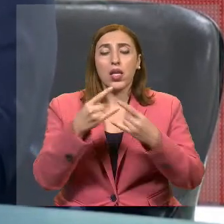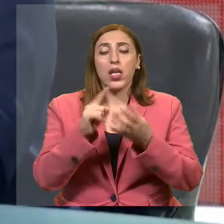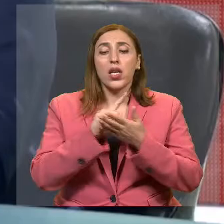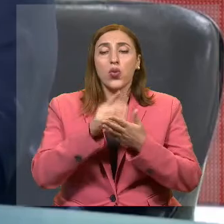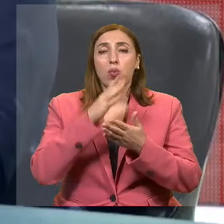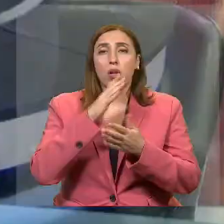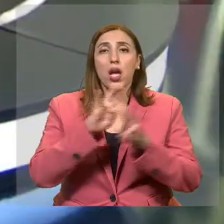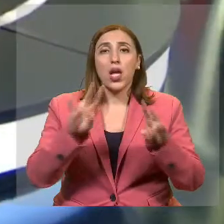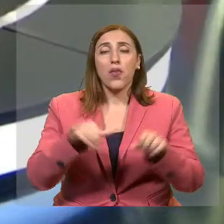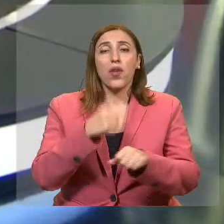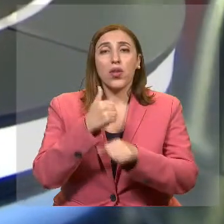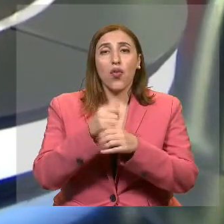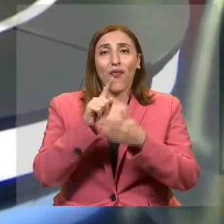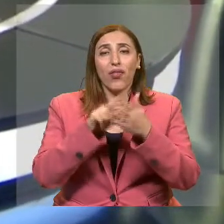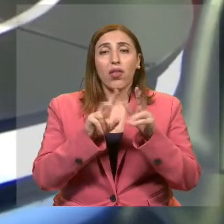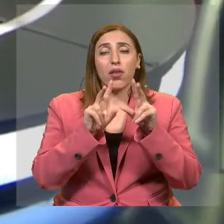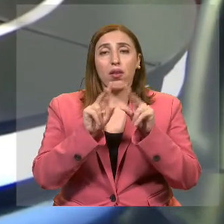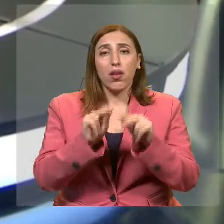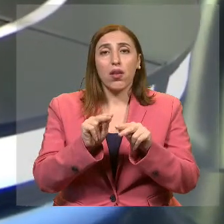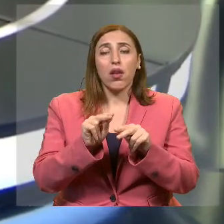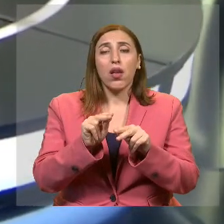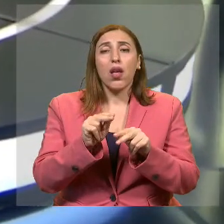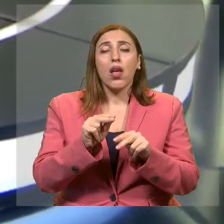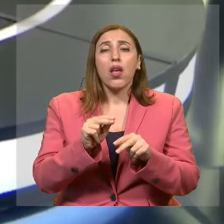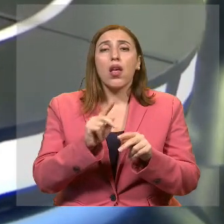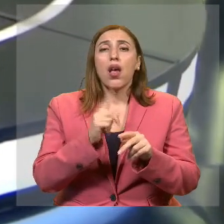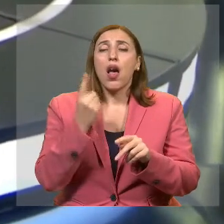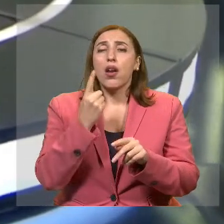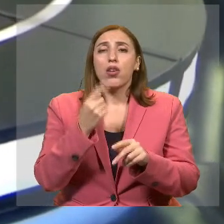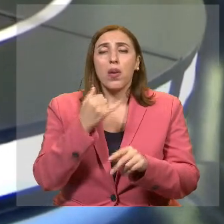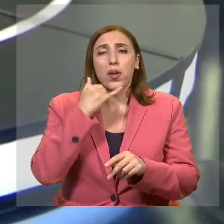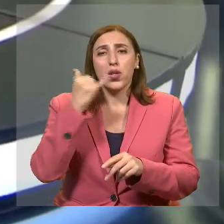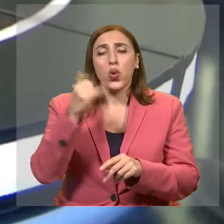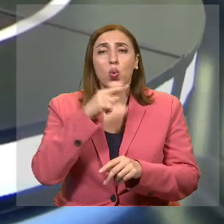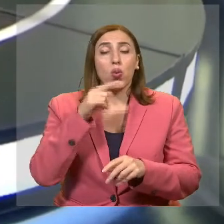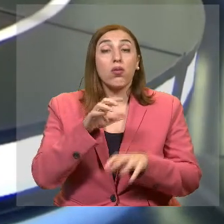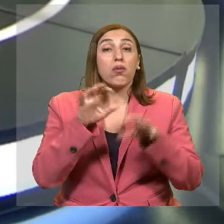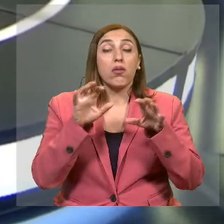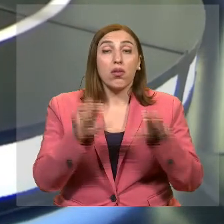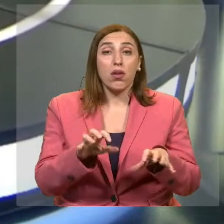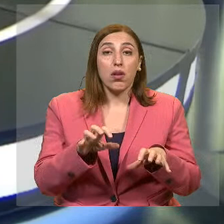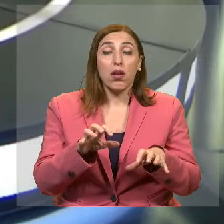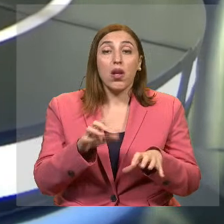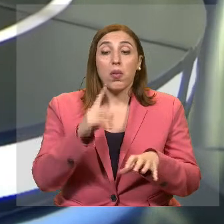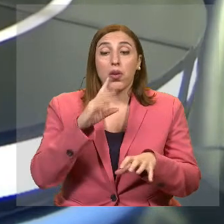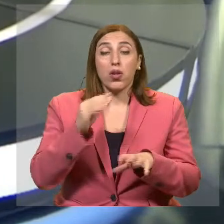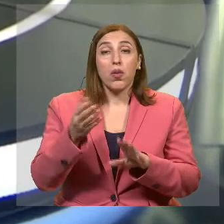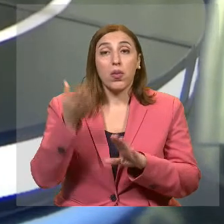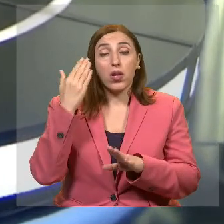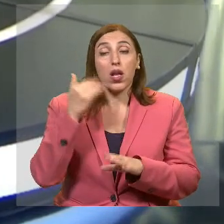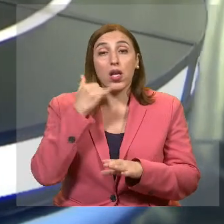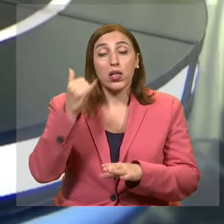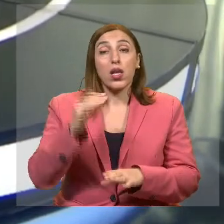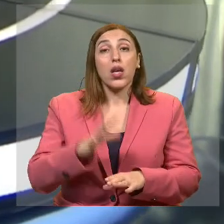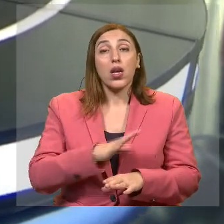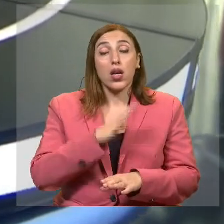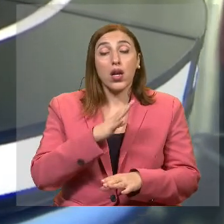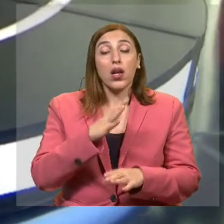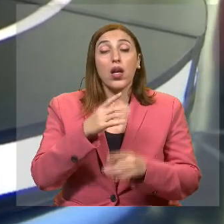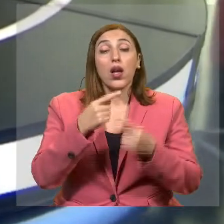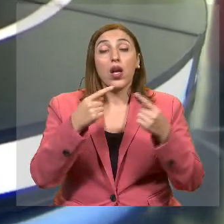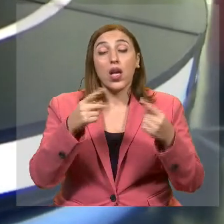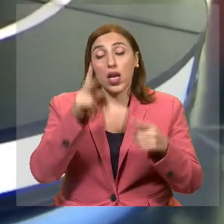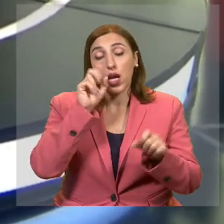Նիկոլ Փաշինյանը վստահեցրեց, թե մշտապես առաջին զանգերը ինքը անում է Վլադիմիր Պուտինին, իսկ անցած շաբաթ զանգահարել է այն